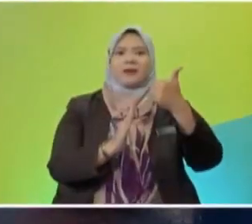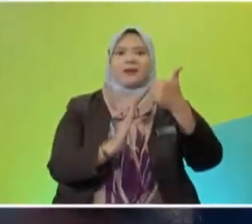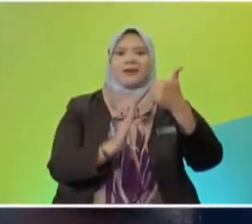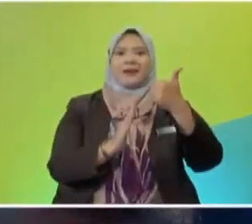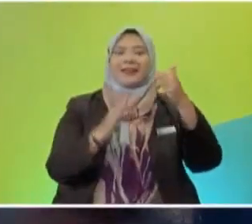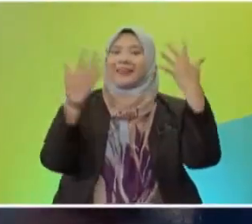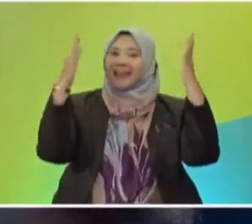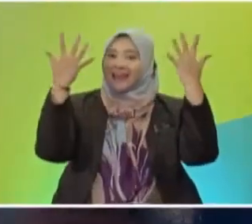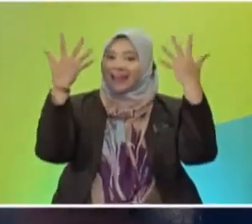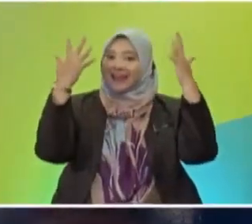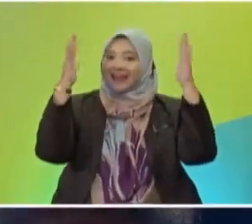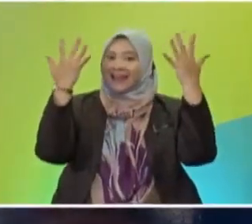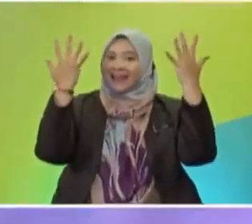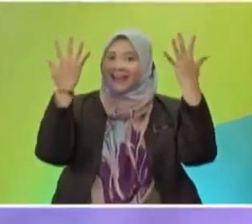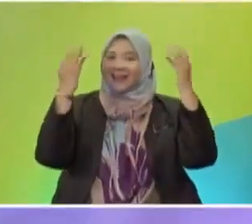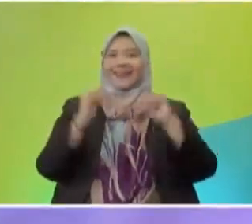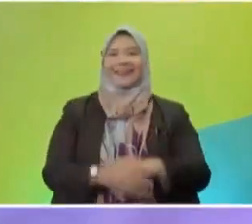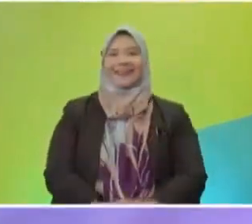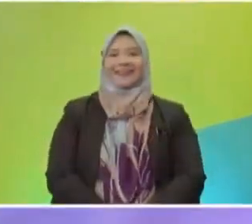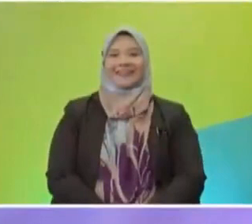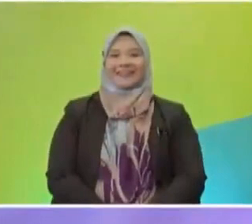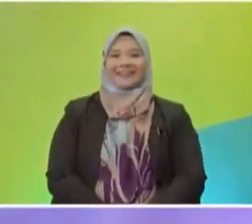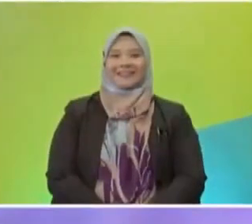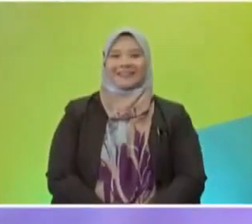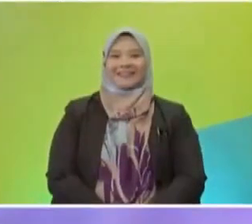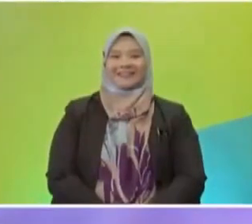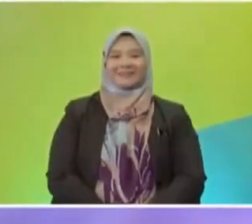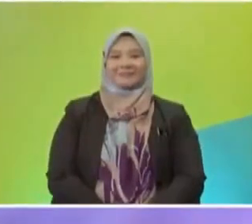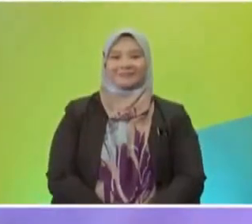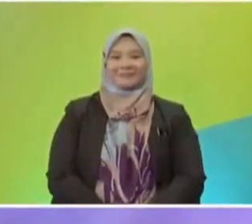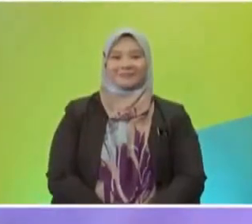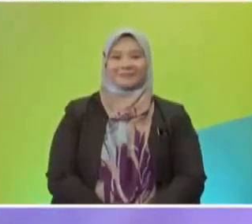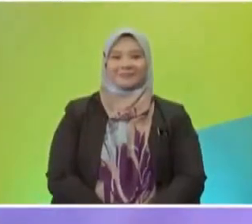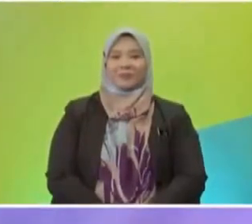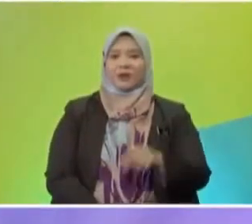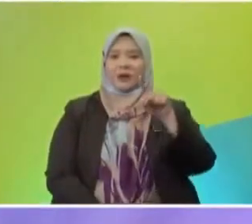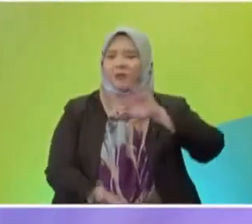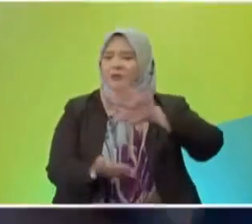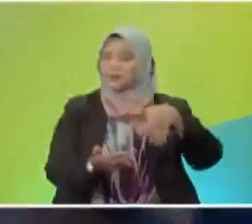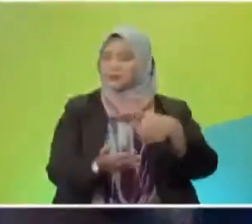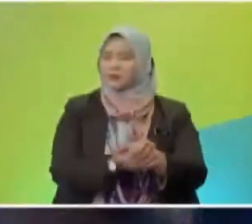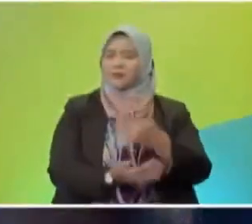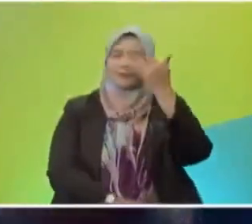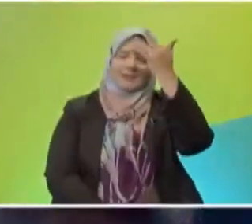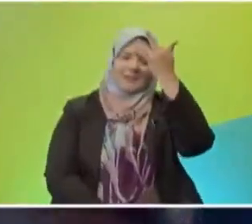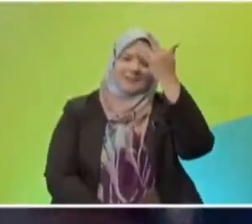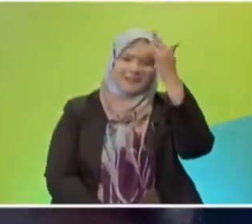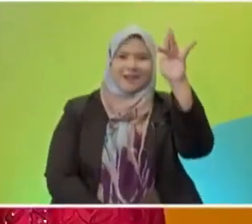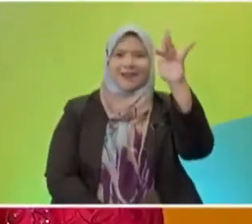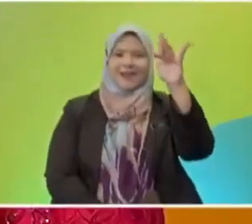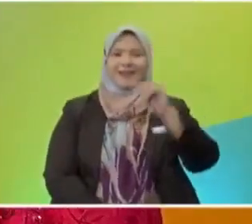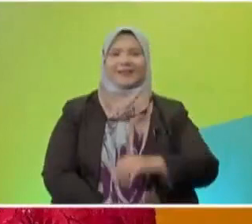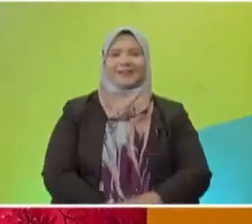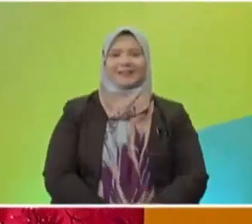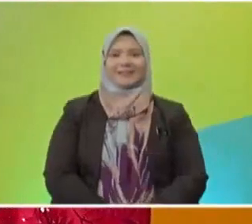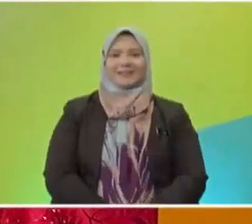semut. Yeay. Juga. Tepuk kawan-kawan. Baiklah, murid-murid. Wah, wah, wah, wah, wah, wah. Begitulah ya, pembelajaran kita hari ini,